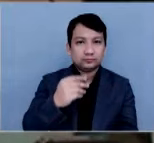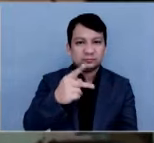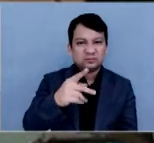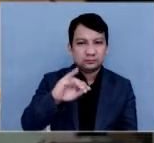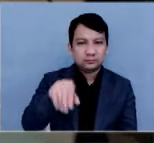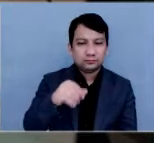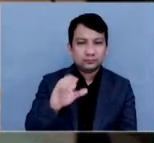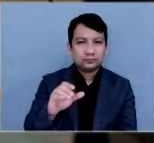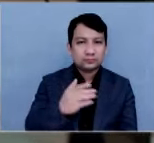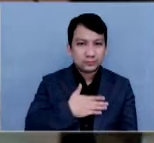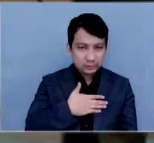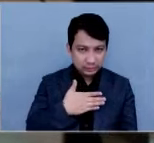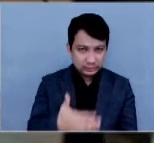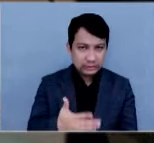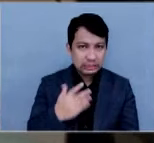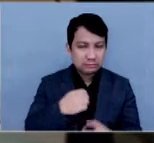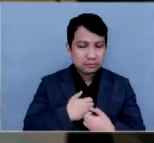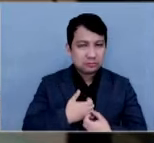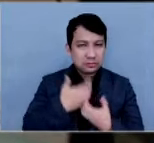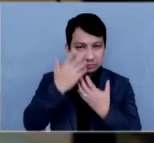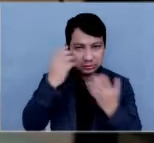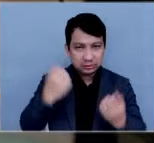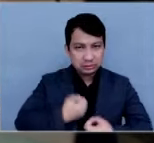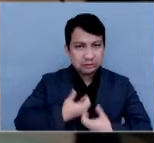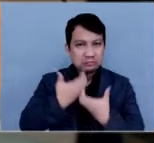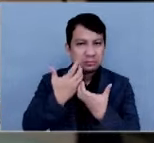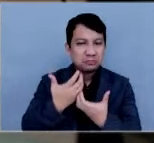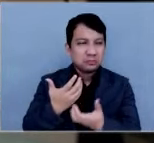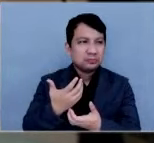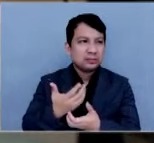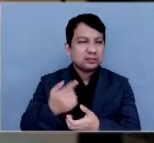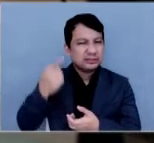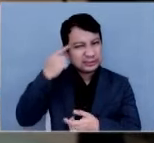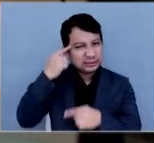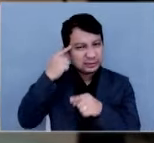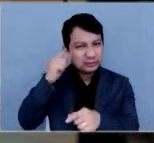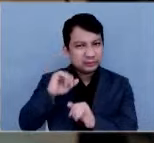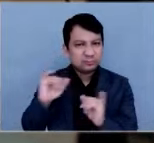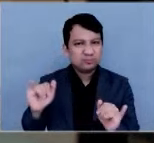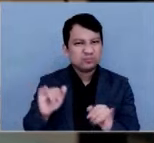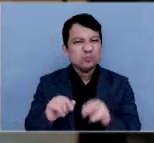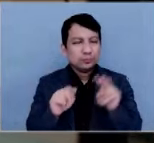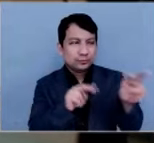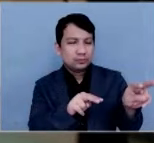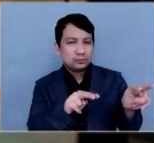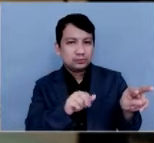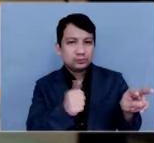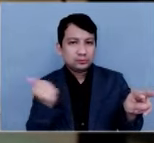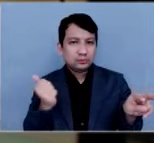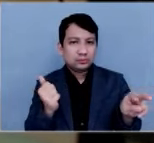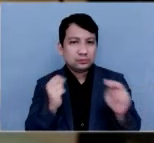Dala lang po yun ang bugso ng damdamin kasi akala kasi nila kung magtingin kasi sila sa ibang